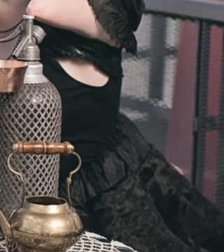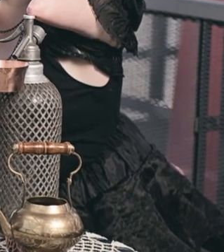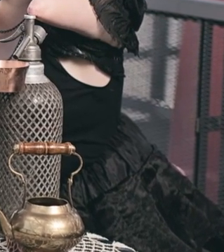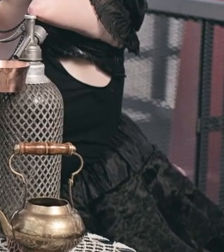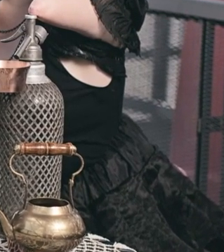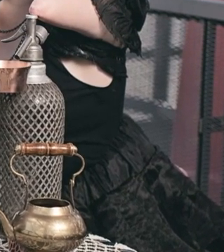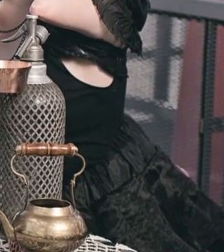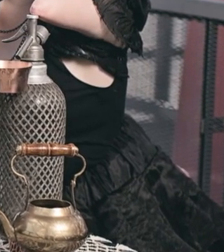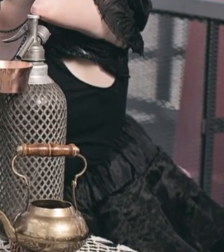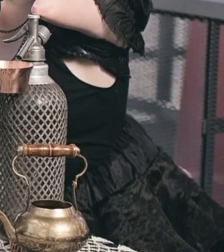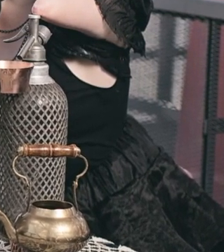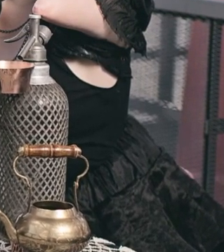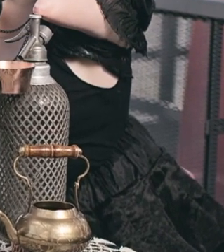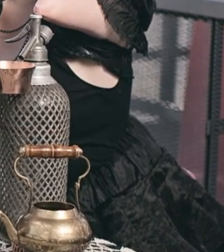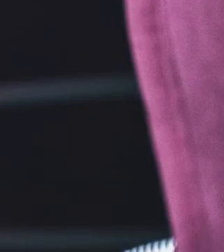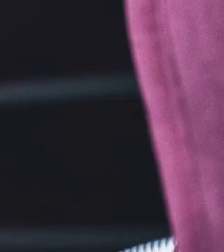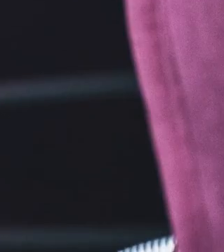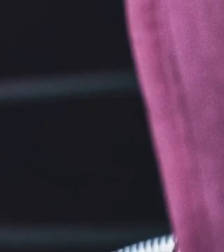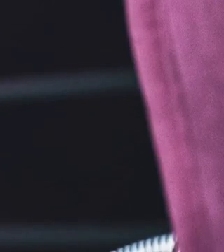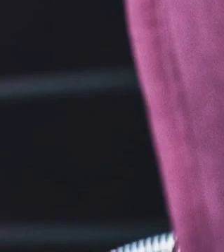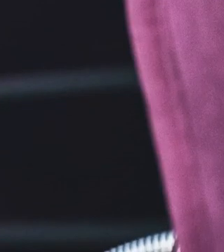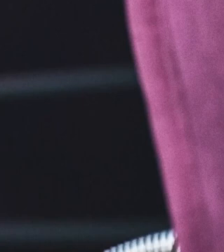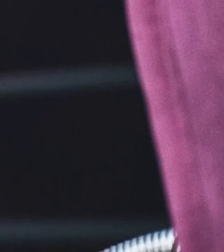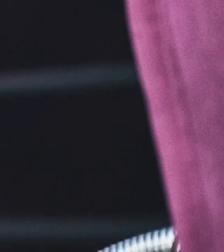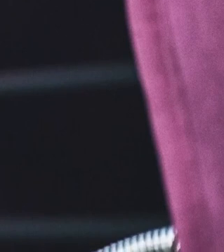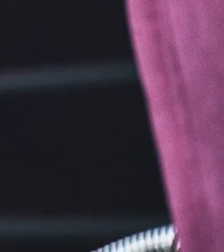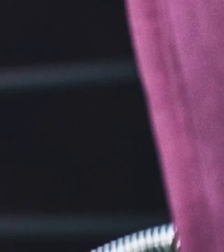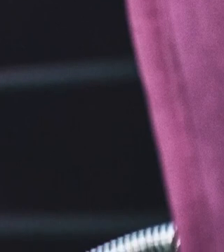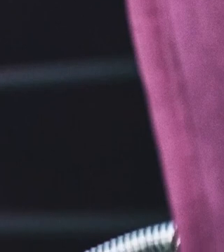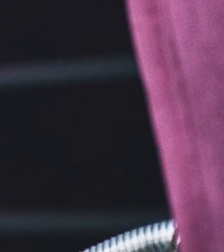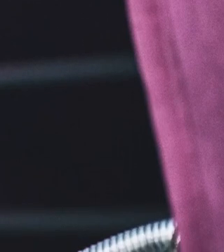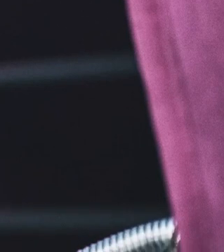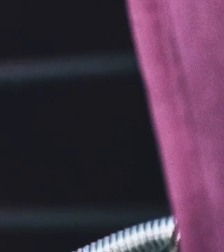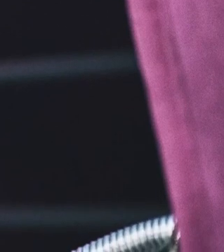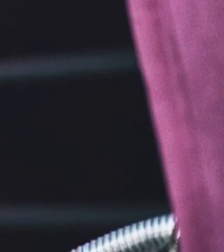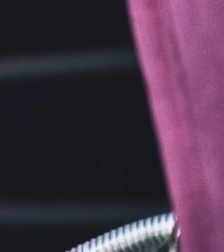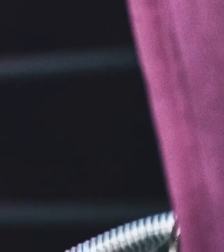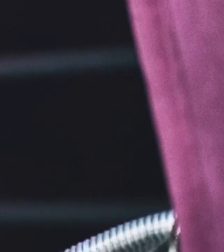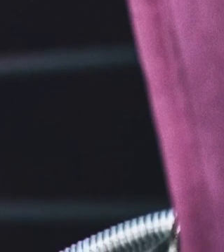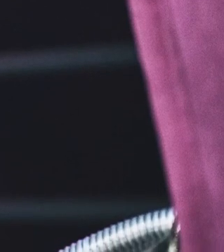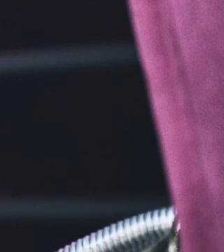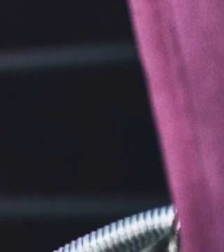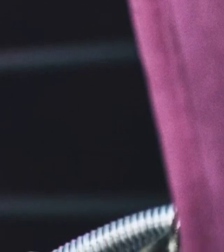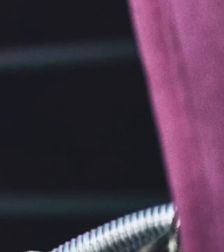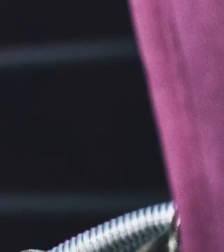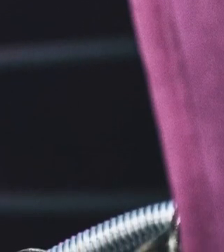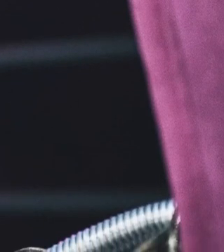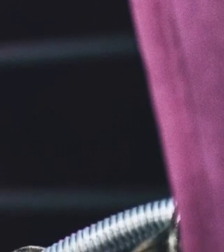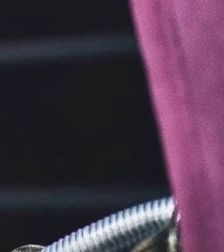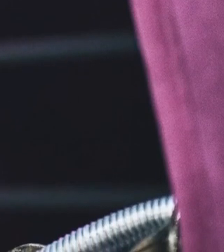sprzętów czy urządzeń, takich jak laptopy, skanery lub dyktafony, ale też wiele, wiele